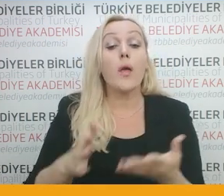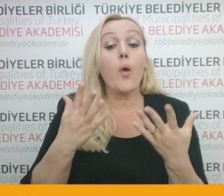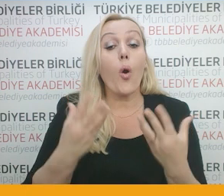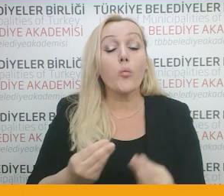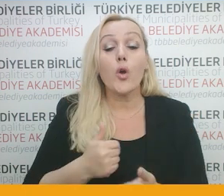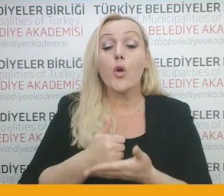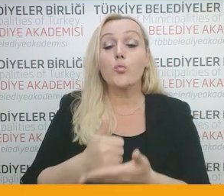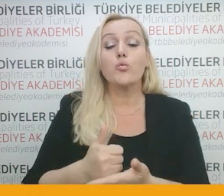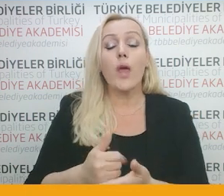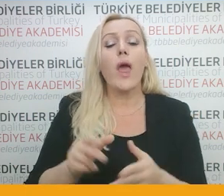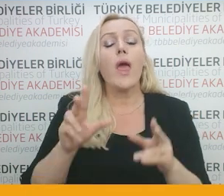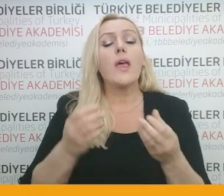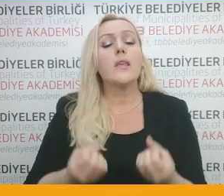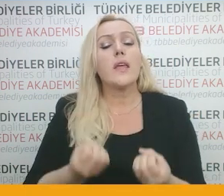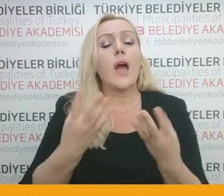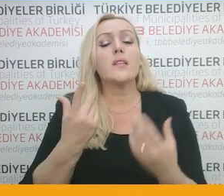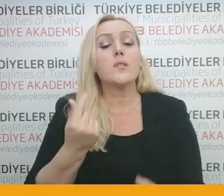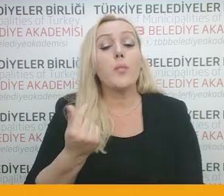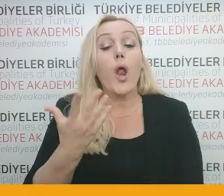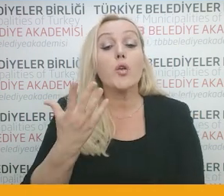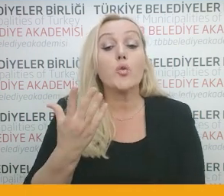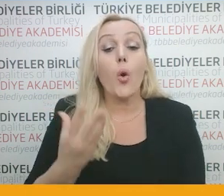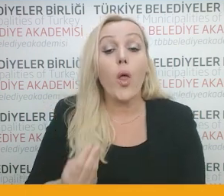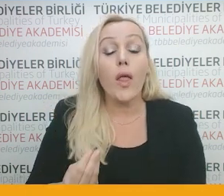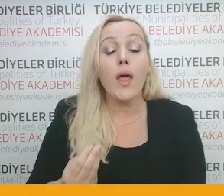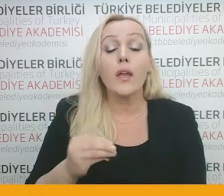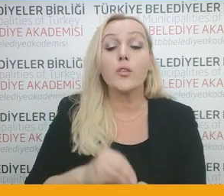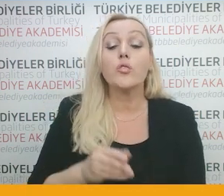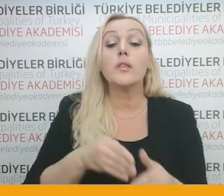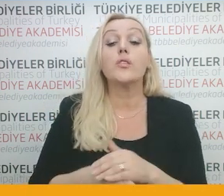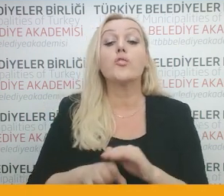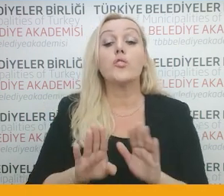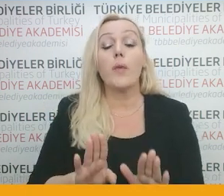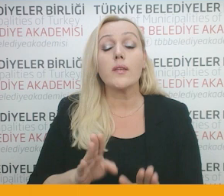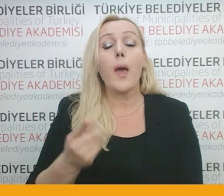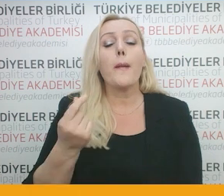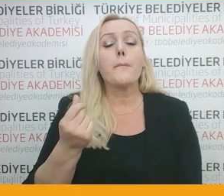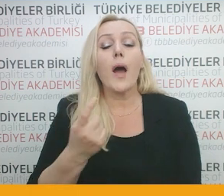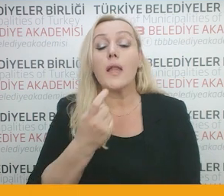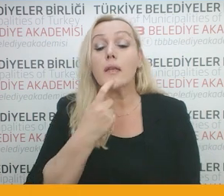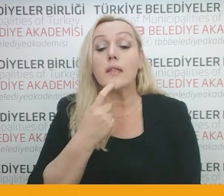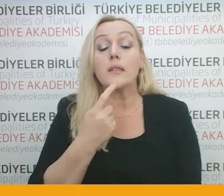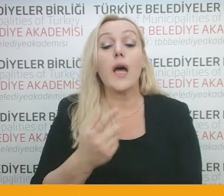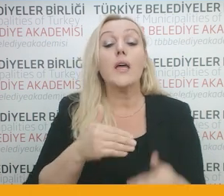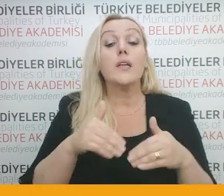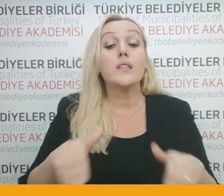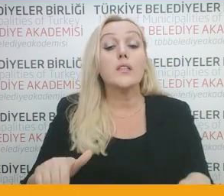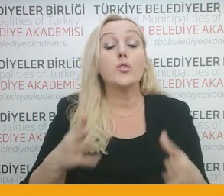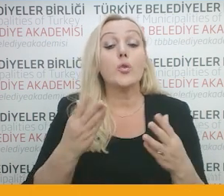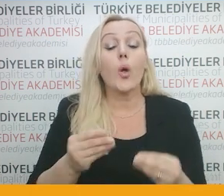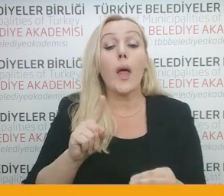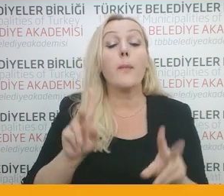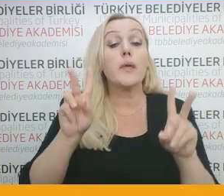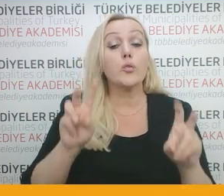Bütçede yeterli ödeneği bulunmayan işler için yüklenmeye girişilmez. Mali yılla sınırlı olan bir konu. Harcama etkileri tahsis edilen